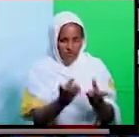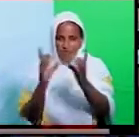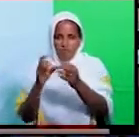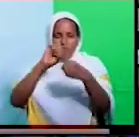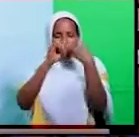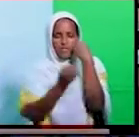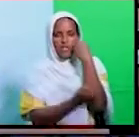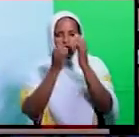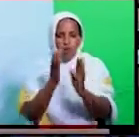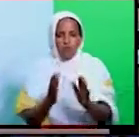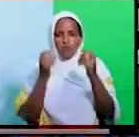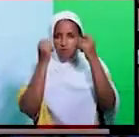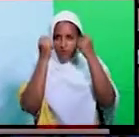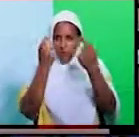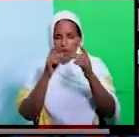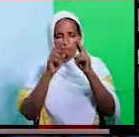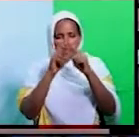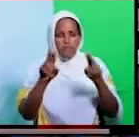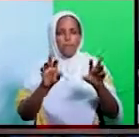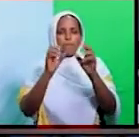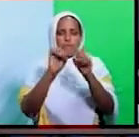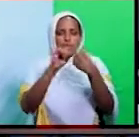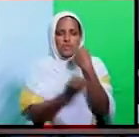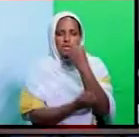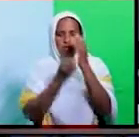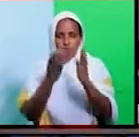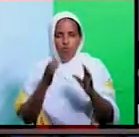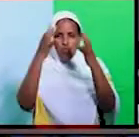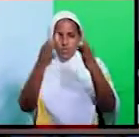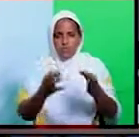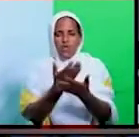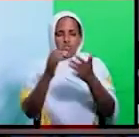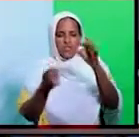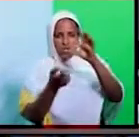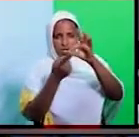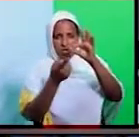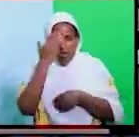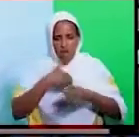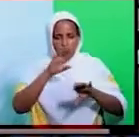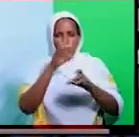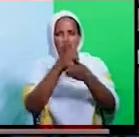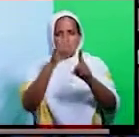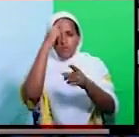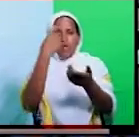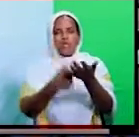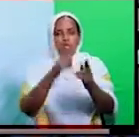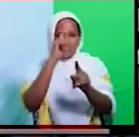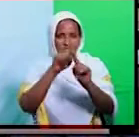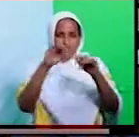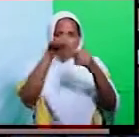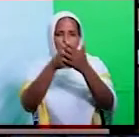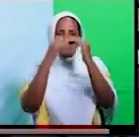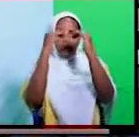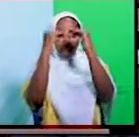ሕይወት ስለሆነ ጣፋጭ ስለሆነ እንዲህ እንዲህ ሲሆን ነው መጽሐፍ ቅዱስን መማራችን ሕይወት የሚሆንልን። ሌላው የቤተ